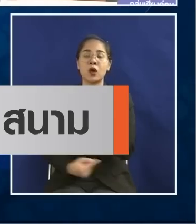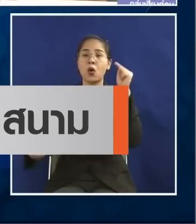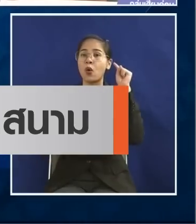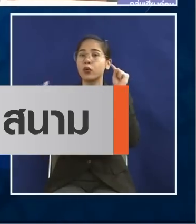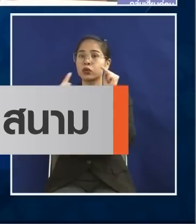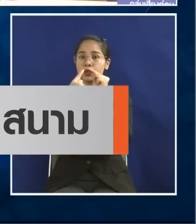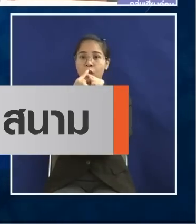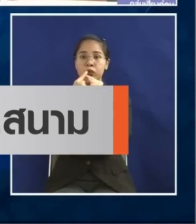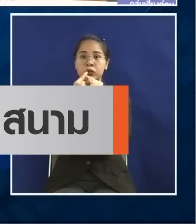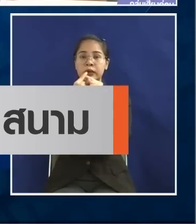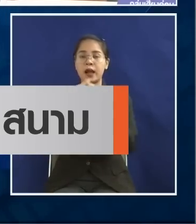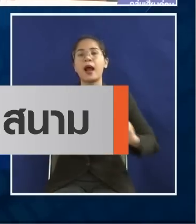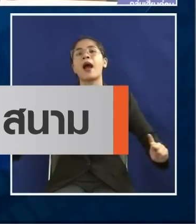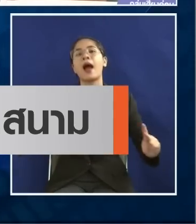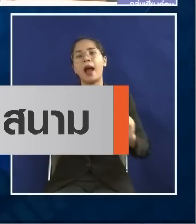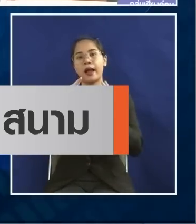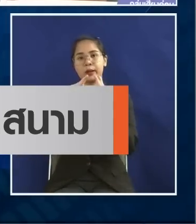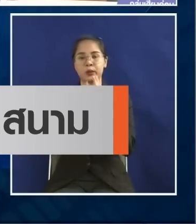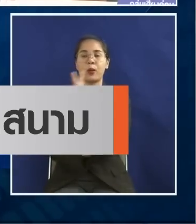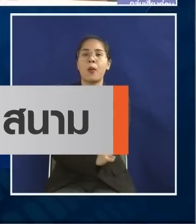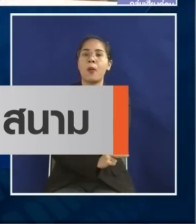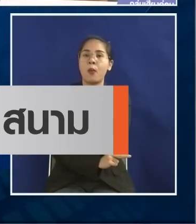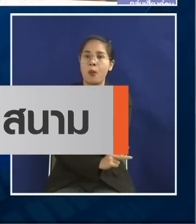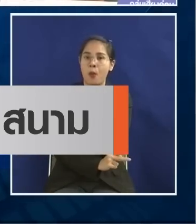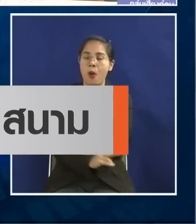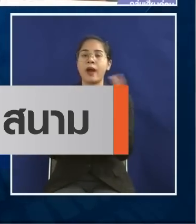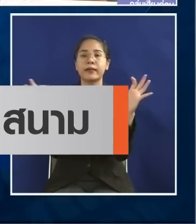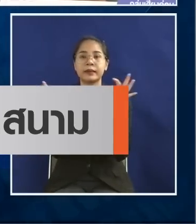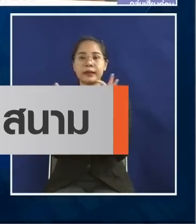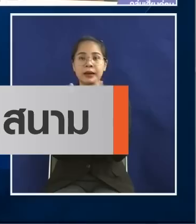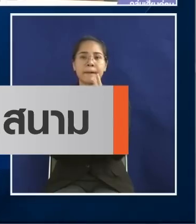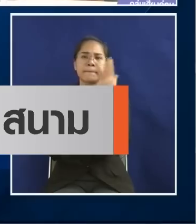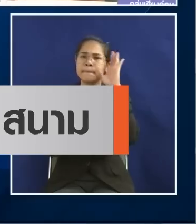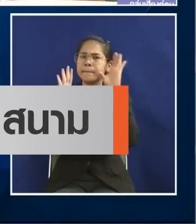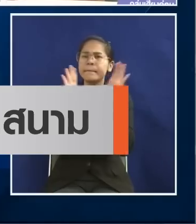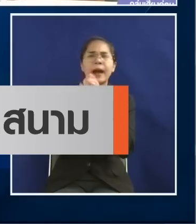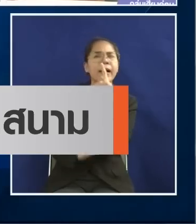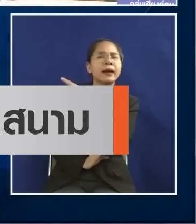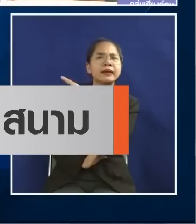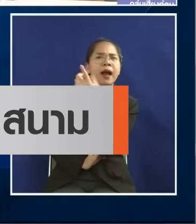ชื้อควรจะประสานดำเนินการในเครือข่ายเพื่อให้ผู้ติดเชื้อได้เข้ารับการรักษาทุกคน